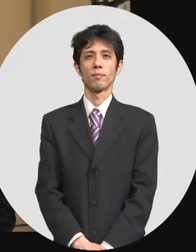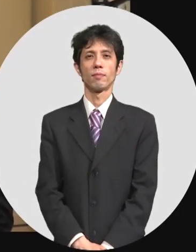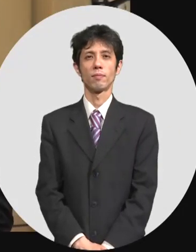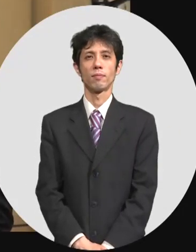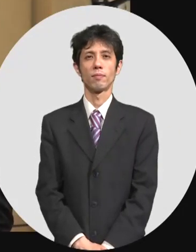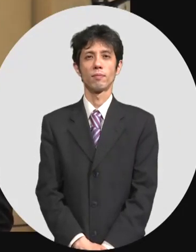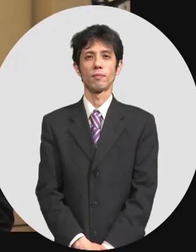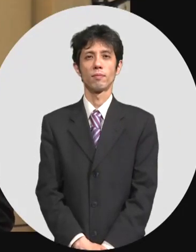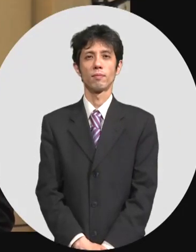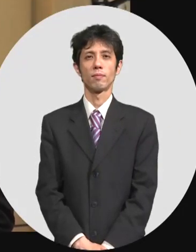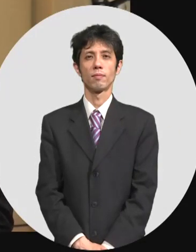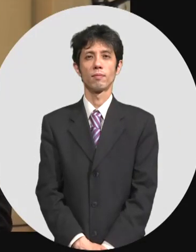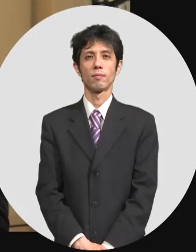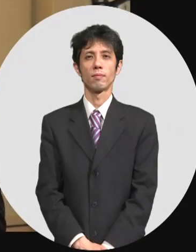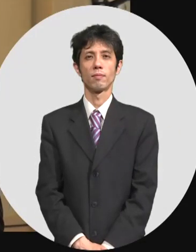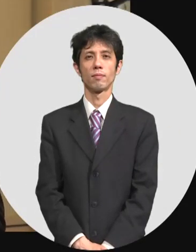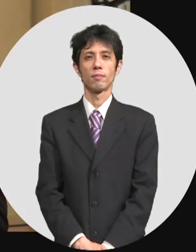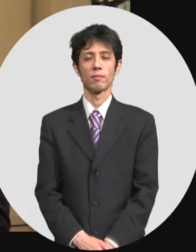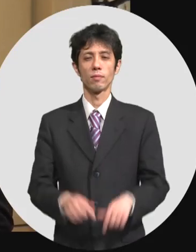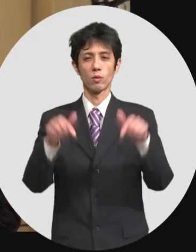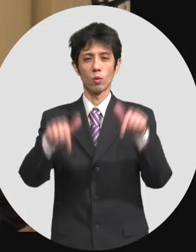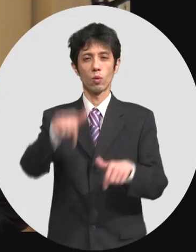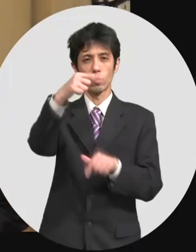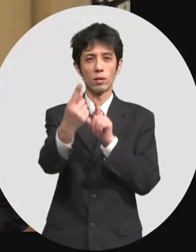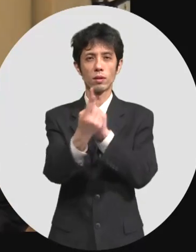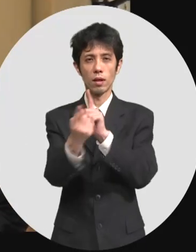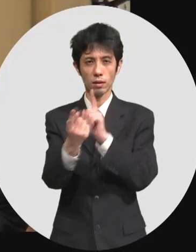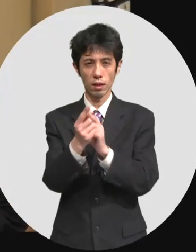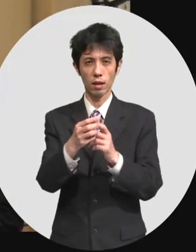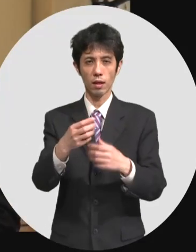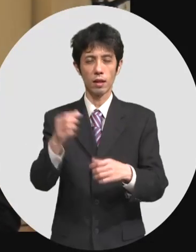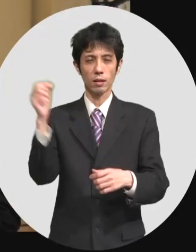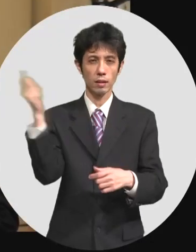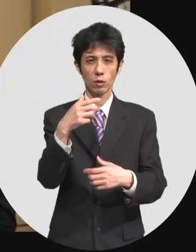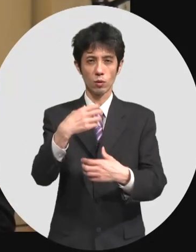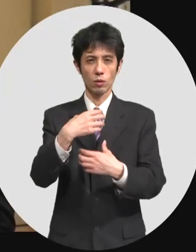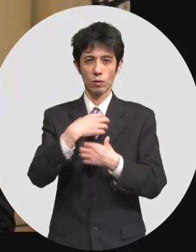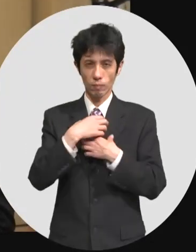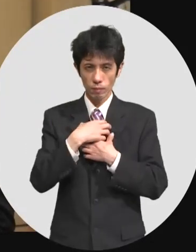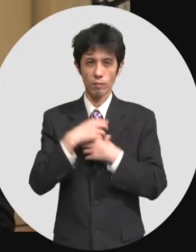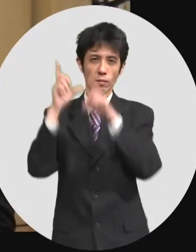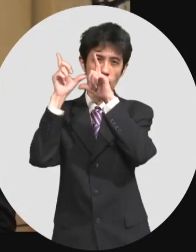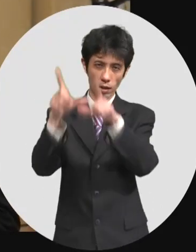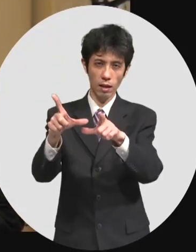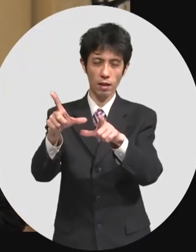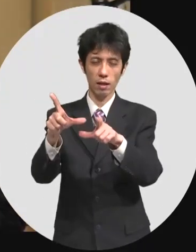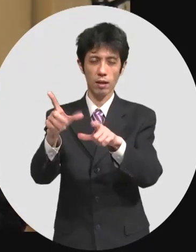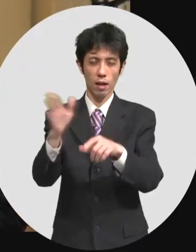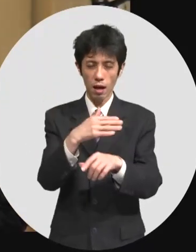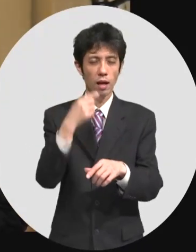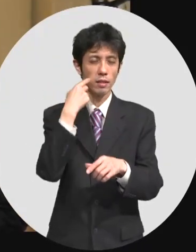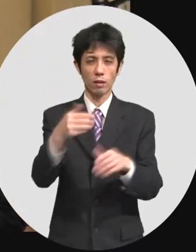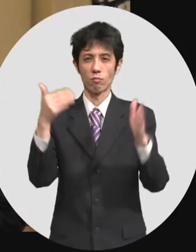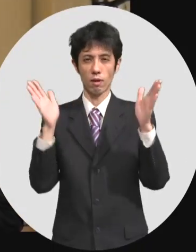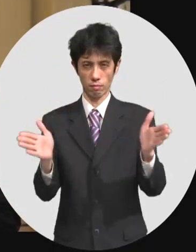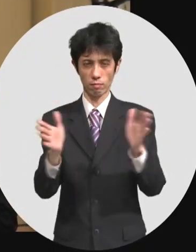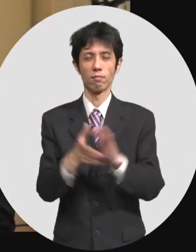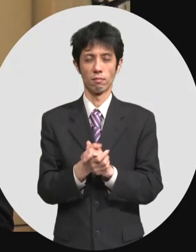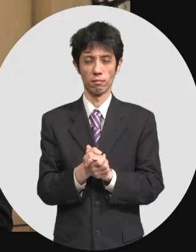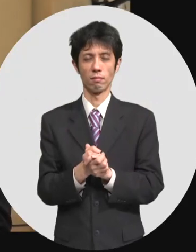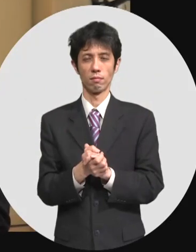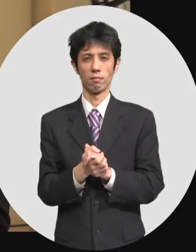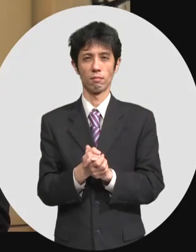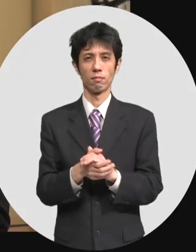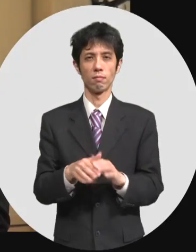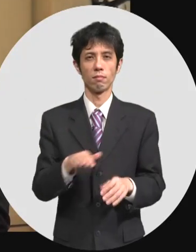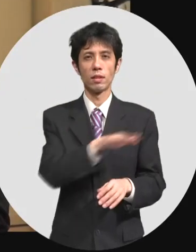。京都府に緊急事態宣言が発出されてから間もなく一月になりますけれども、我々としては何とし